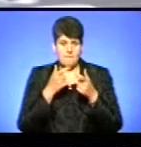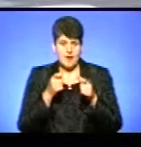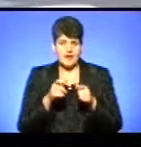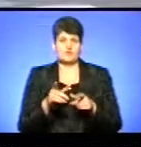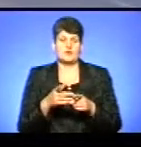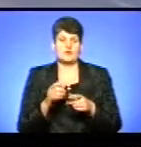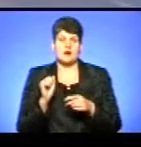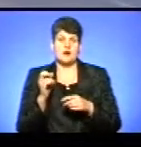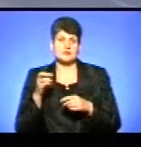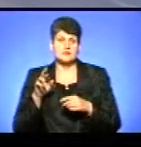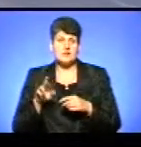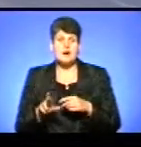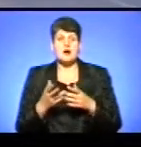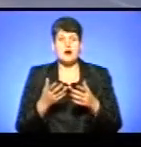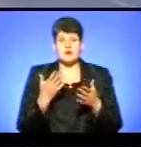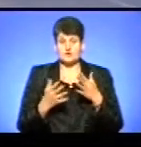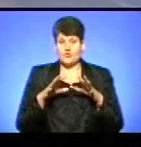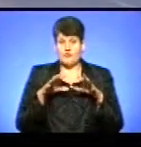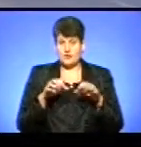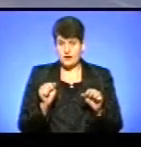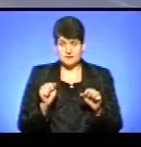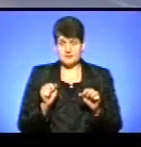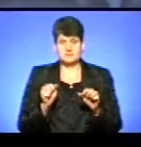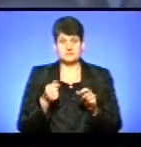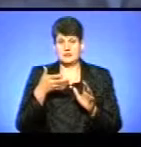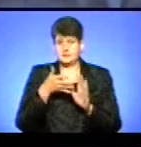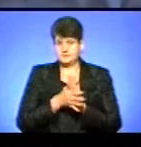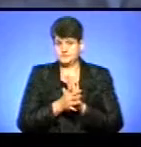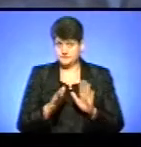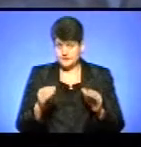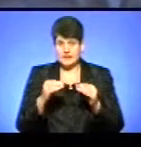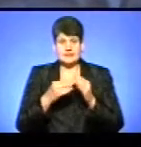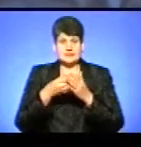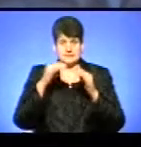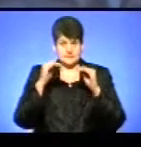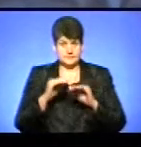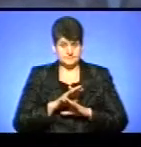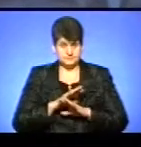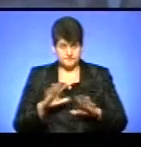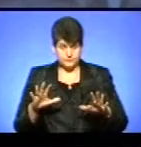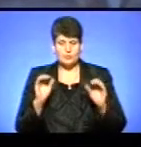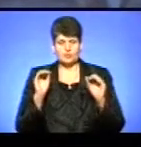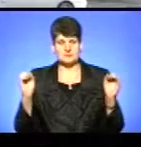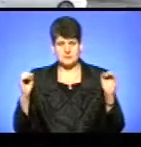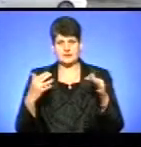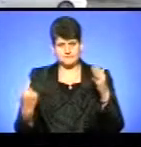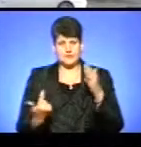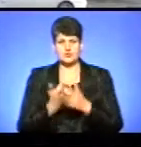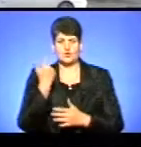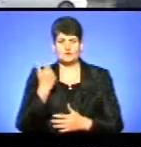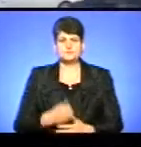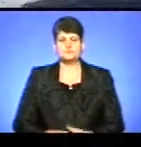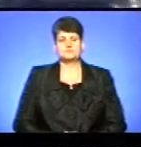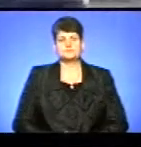каже Ігор Красновський. Якщо влада не відреагує і ціни на пальне не знизить, автоєвросилівці збиратимуться знову. Тарас